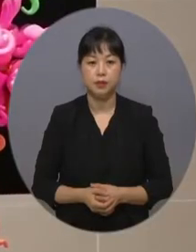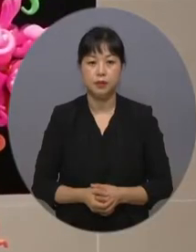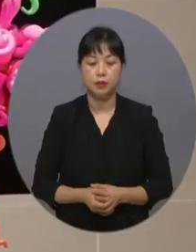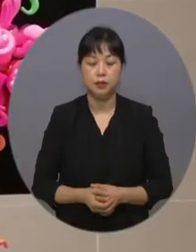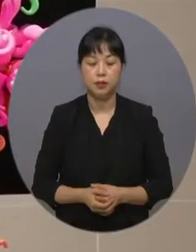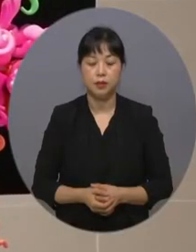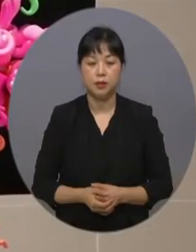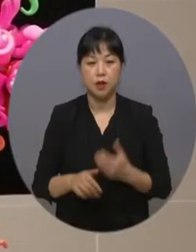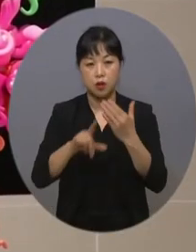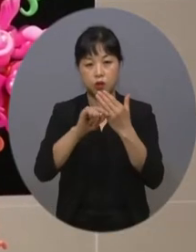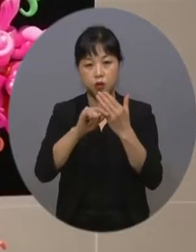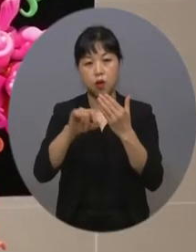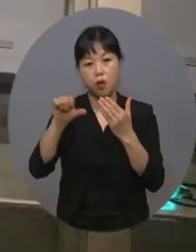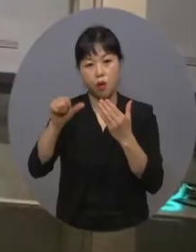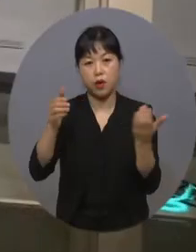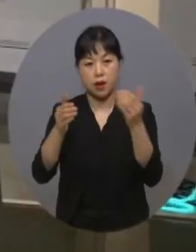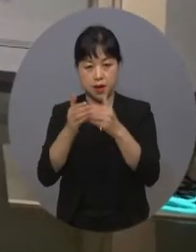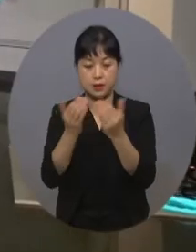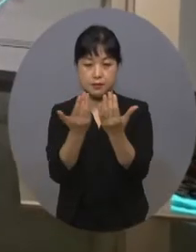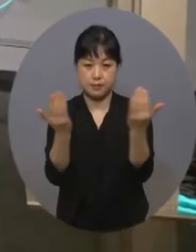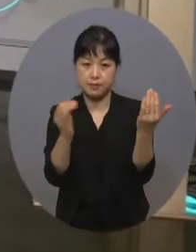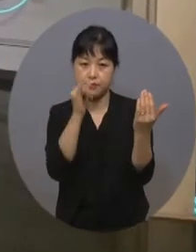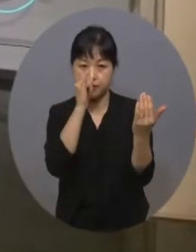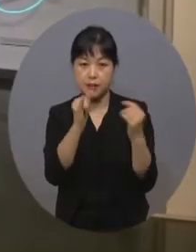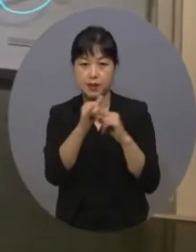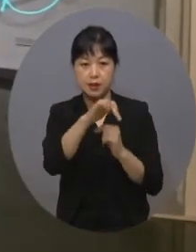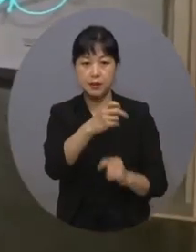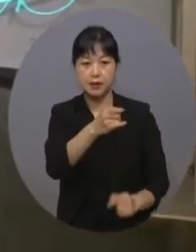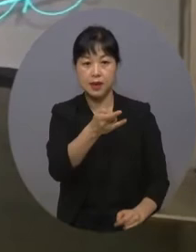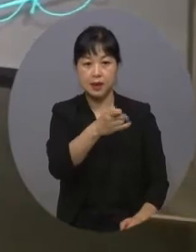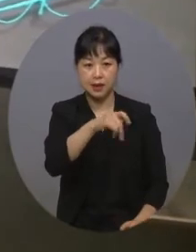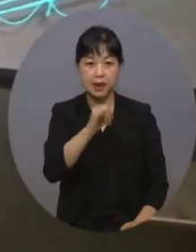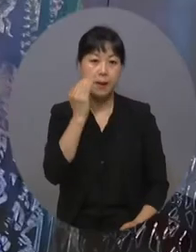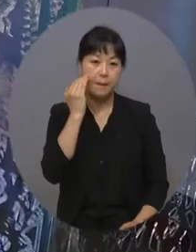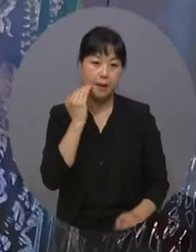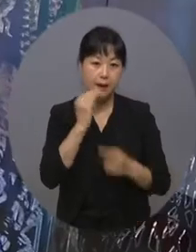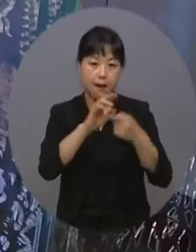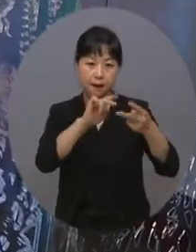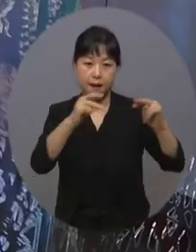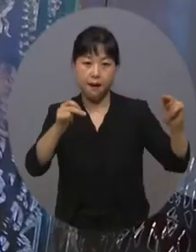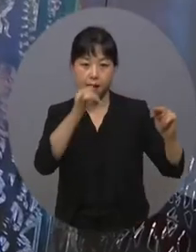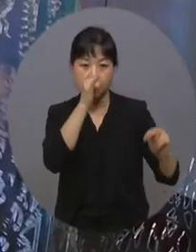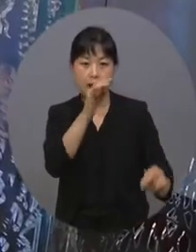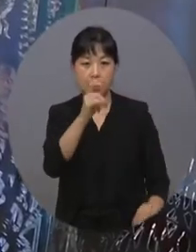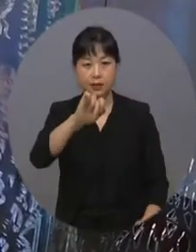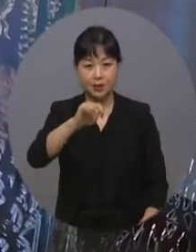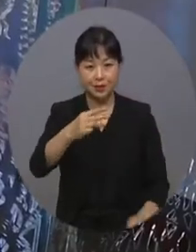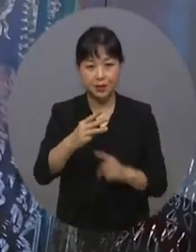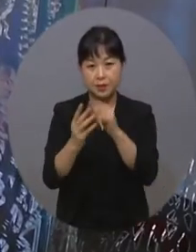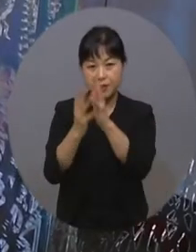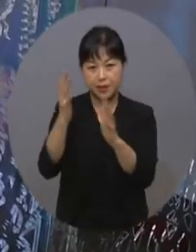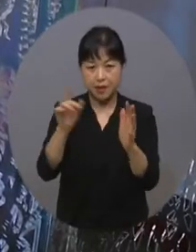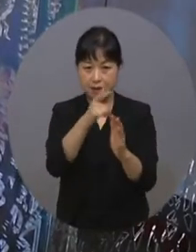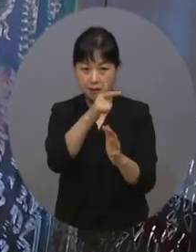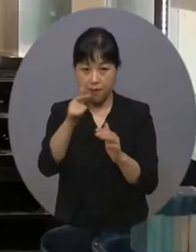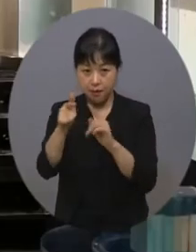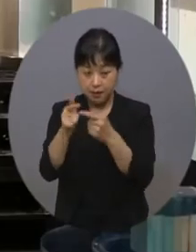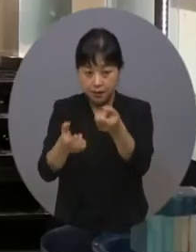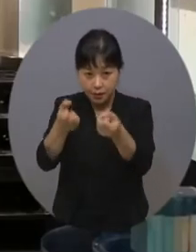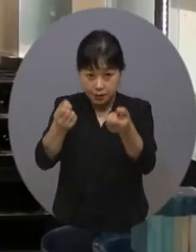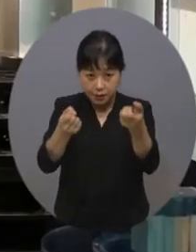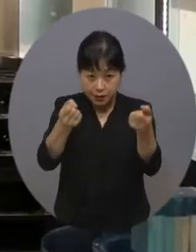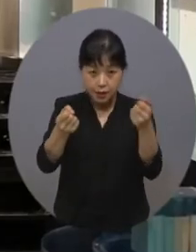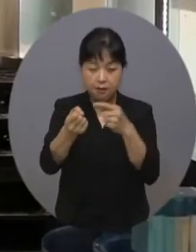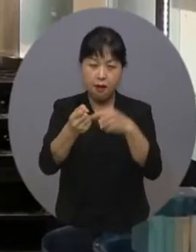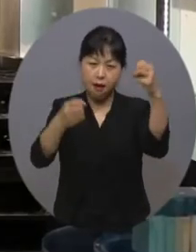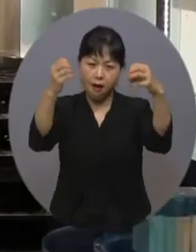9월 5일까지 열리는 이번 전시회는 클레이, 푸른빛 와이어와 아크릴, 식물 등을 소재로 형형색색